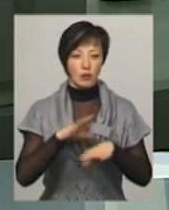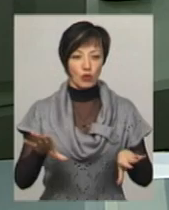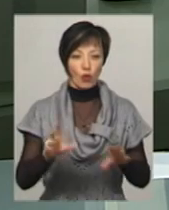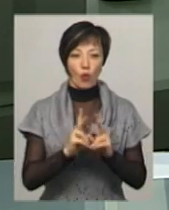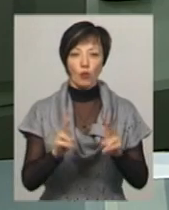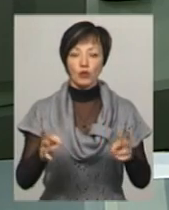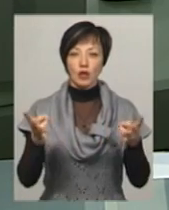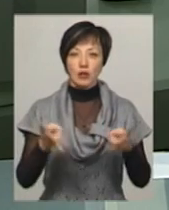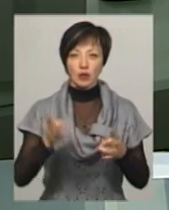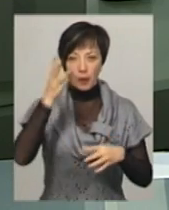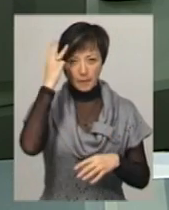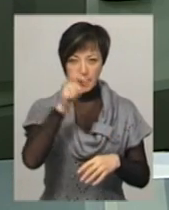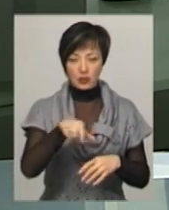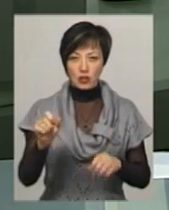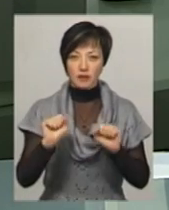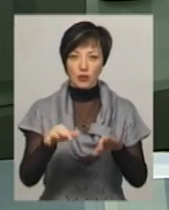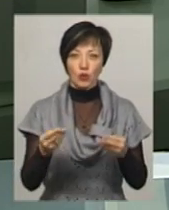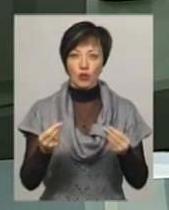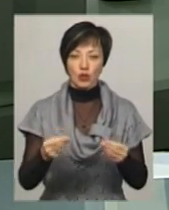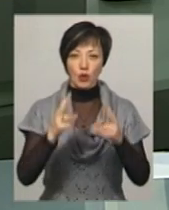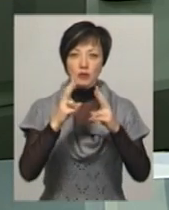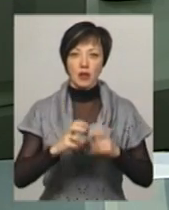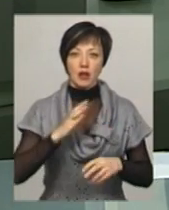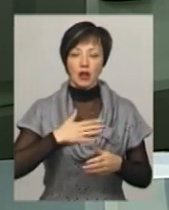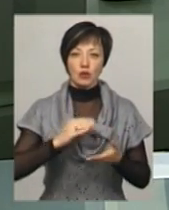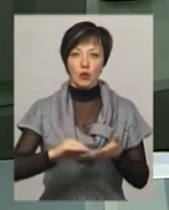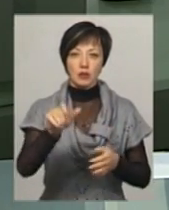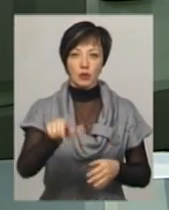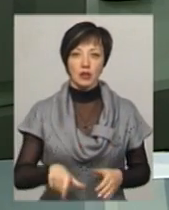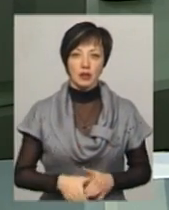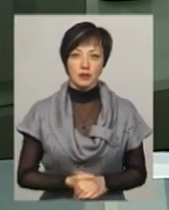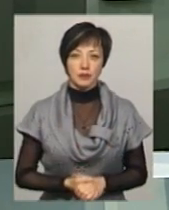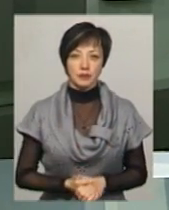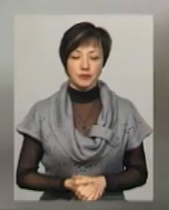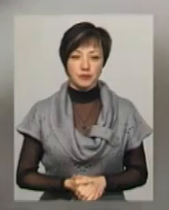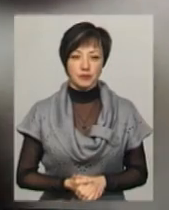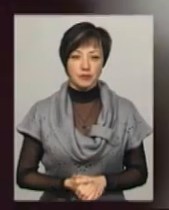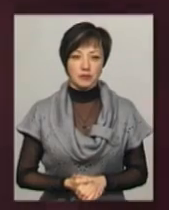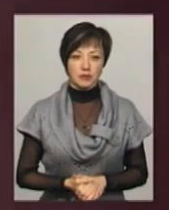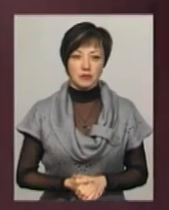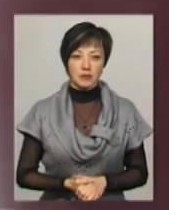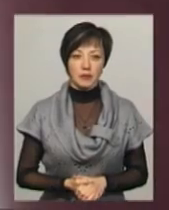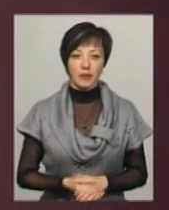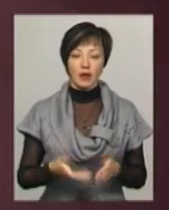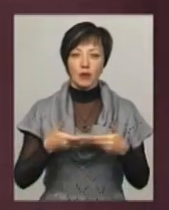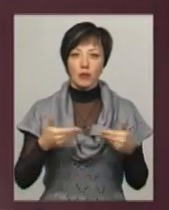Кому і для чого хмельничани віддають гроші, розбиралась Анастасія Олексюк. Ми ж хочемо вам